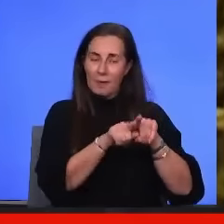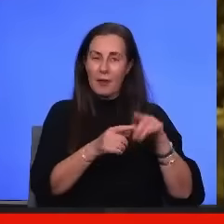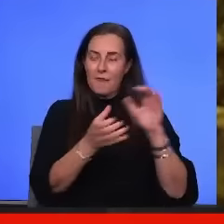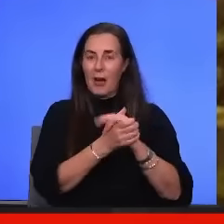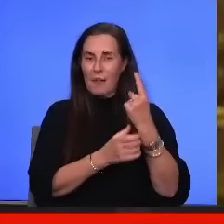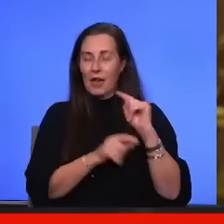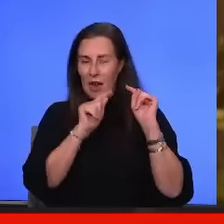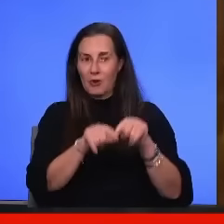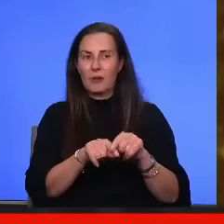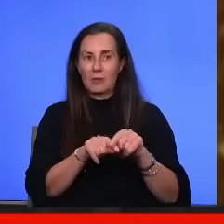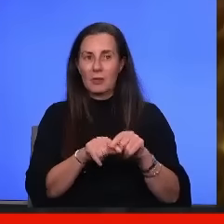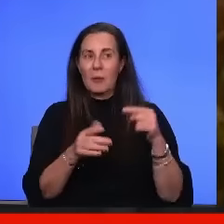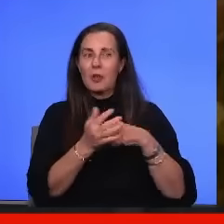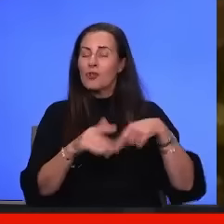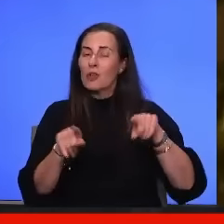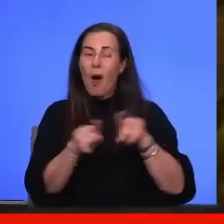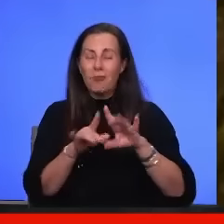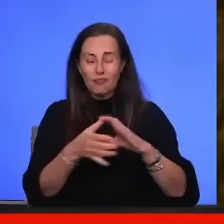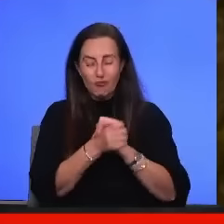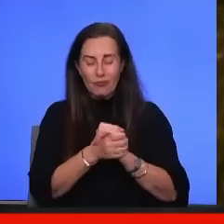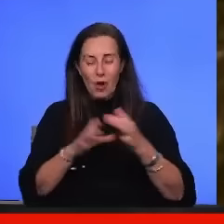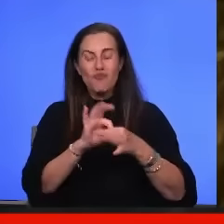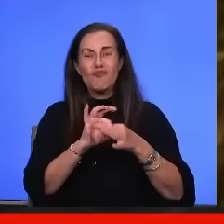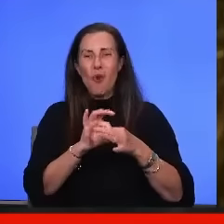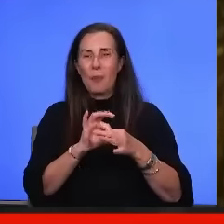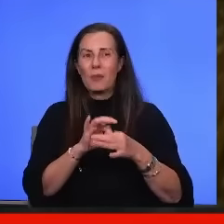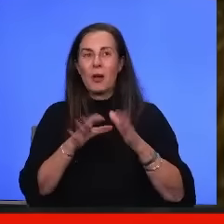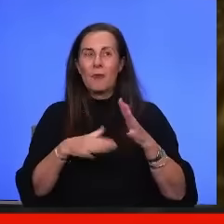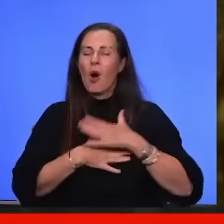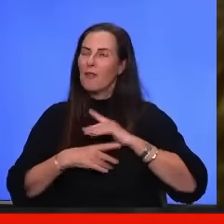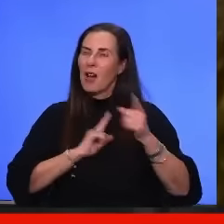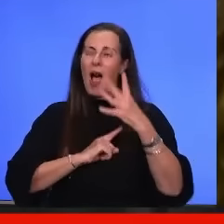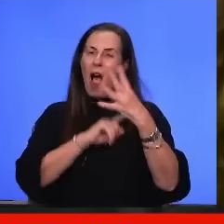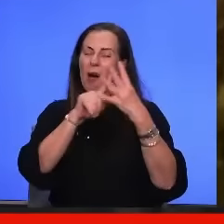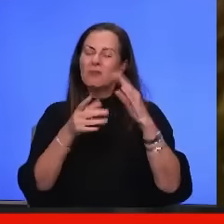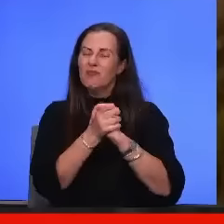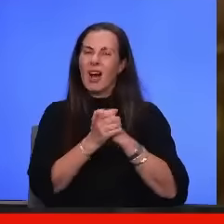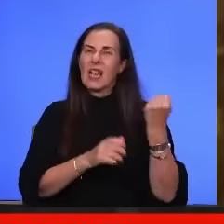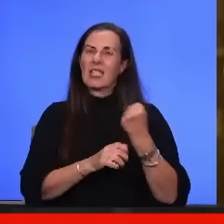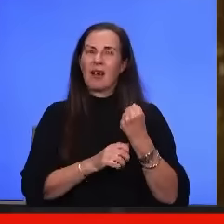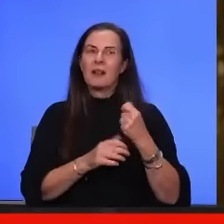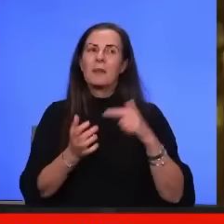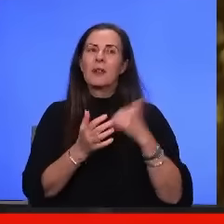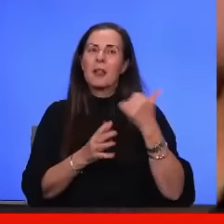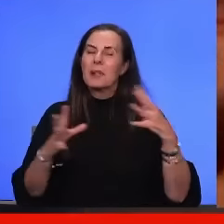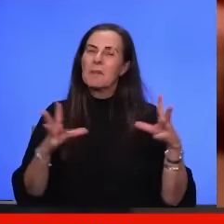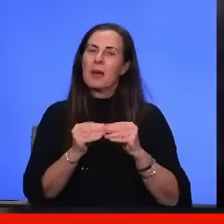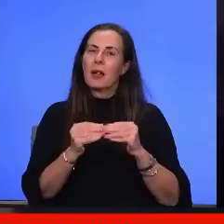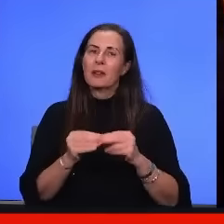וחבר, בגלל שהיינו אחים מאוד מאוד קרובים ומאוד מאוד אהבנו אחד את השני, אז בגלל זה תמיד היינו